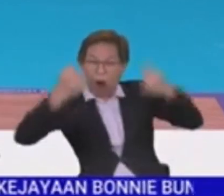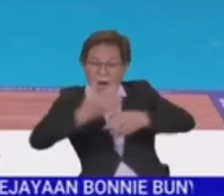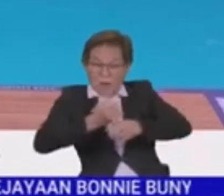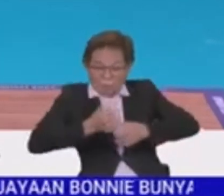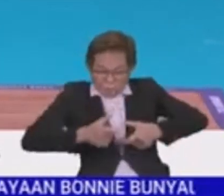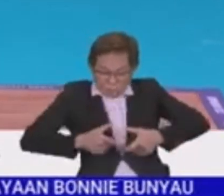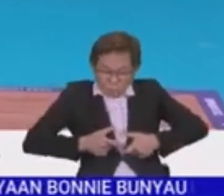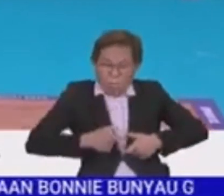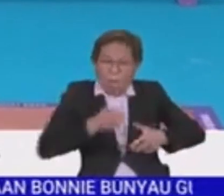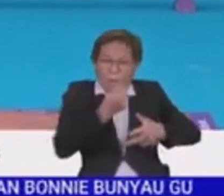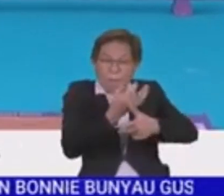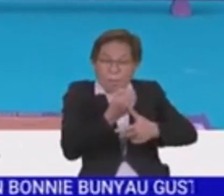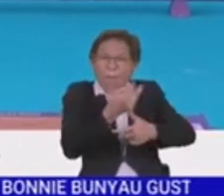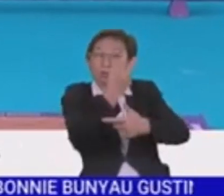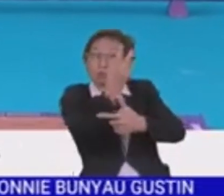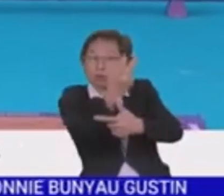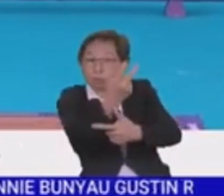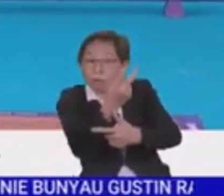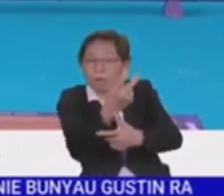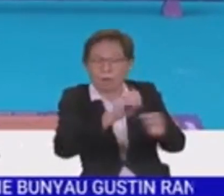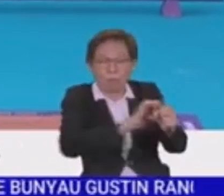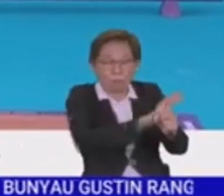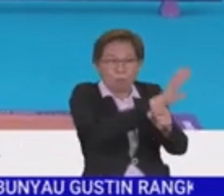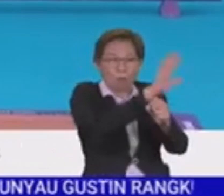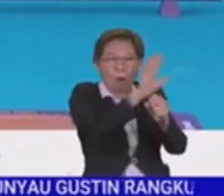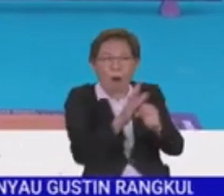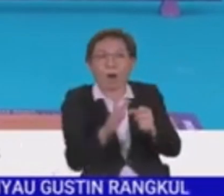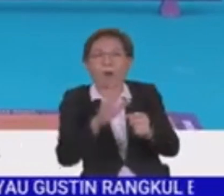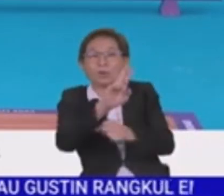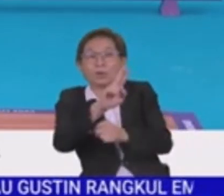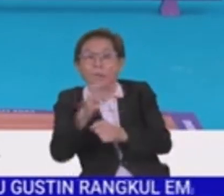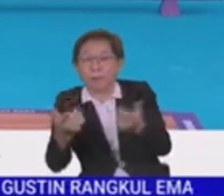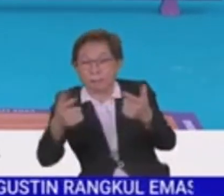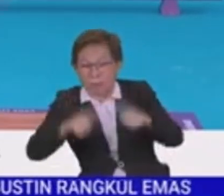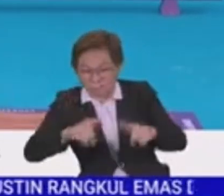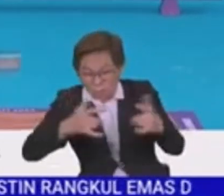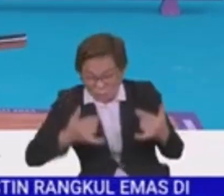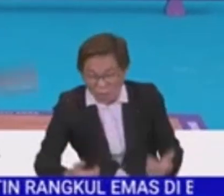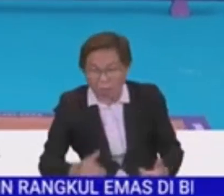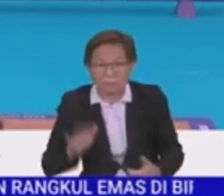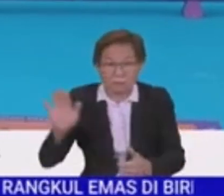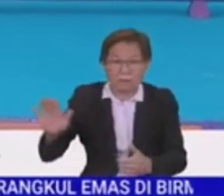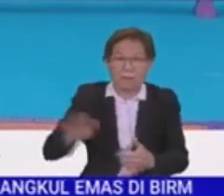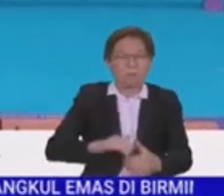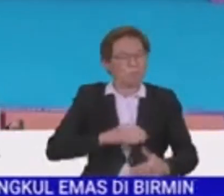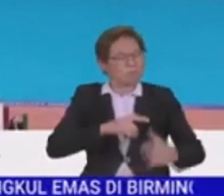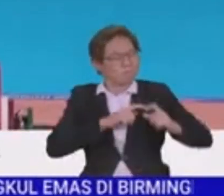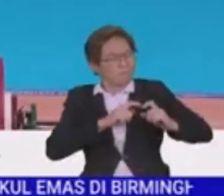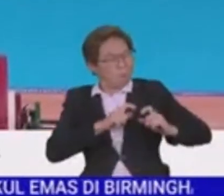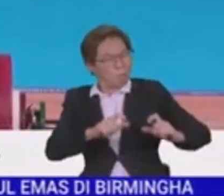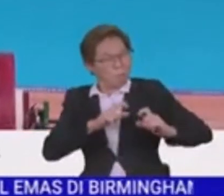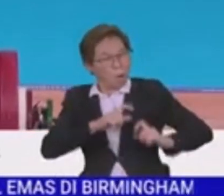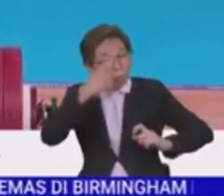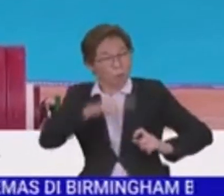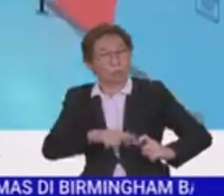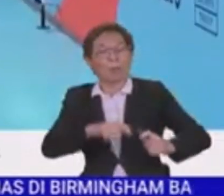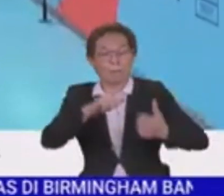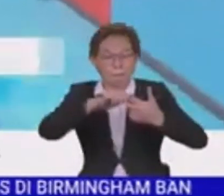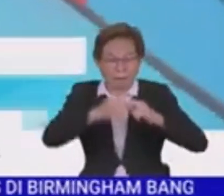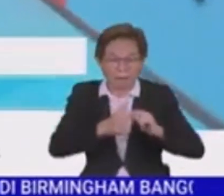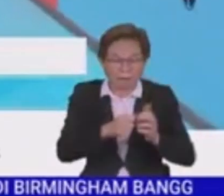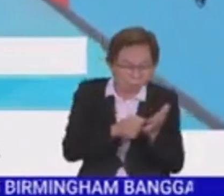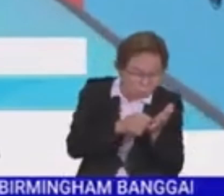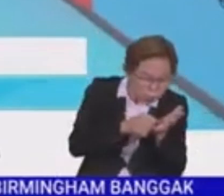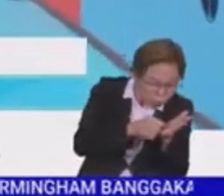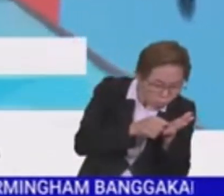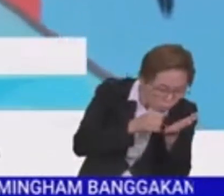kepada suka ngomel 2022 di berminggu-minggu yang berlangsung ketika ini pihaknya juga ama komite untuk memastikan isu doping